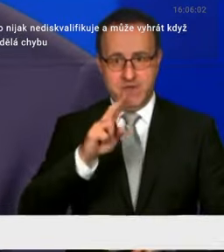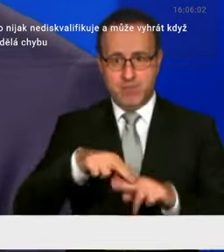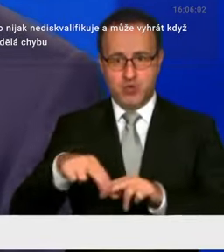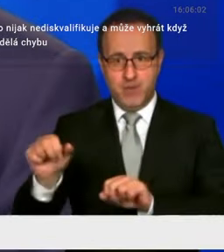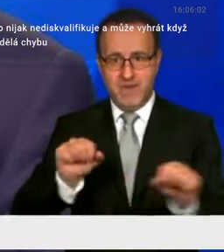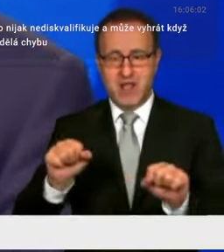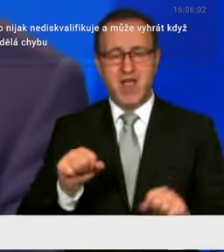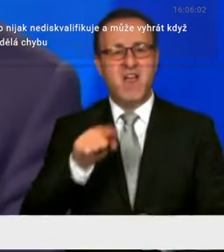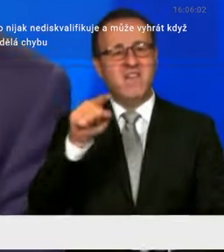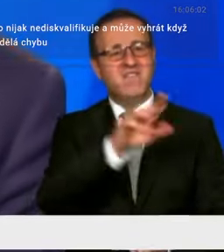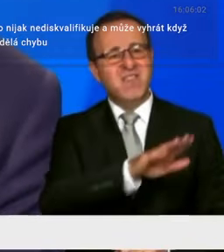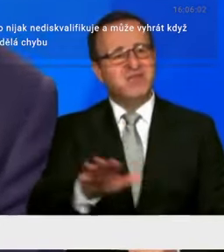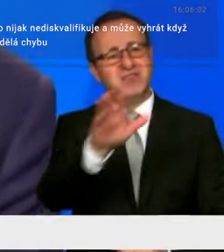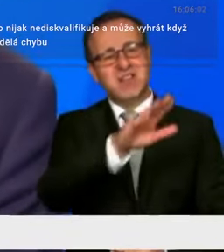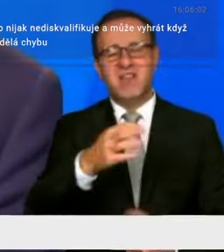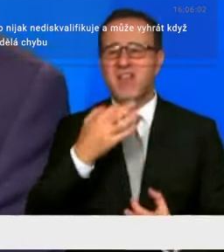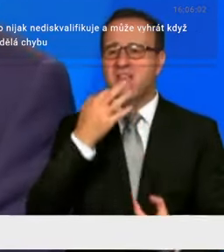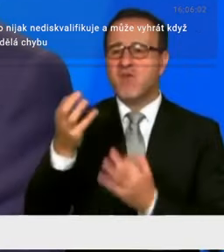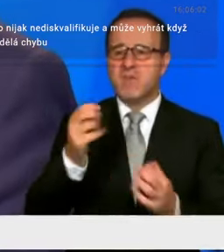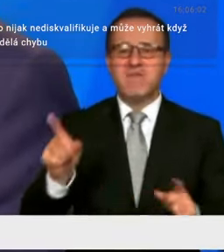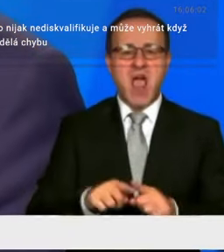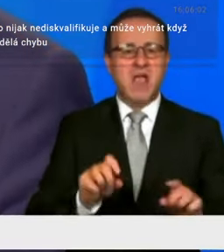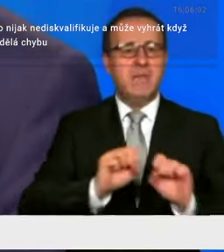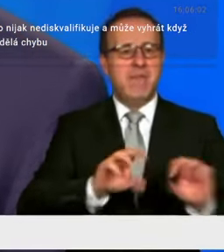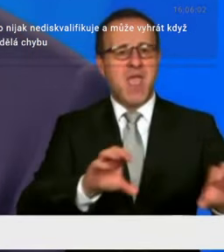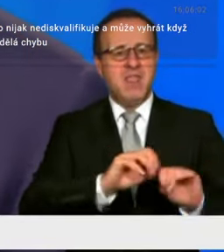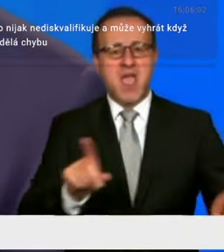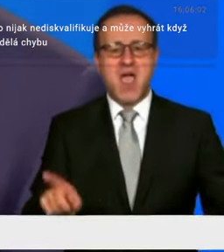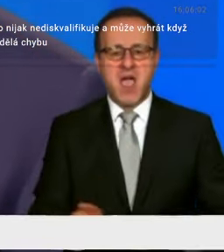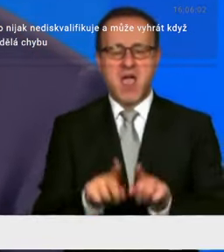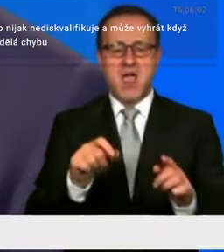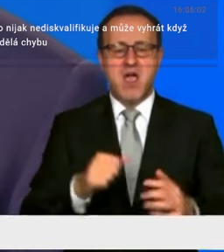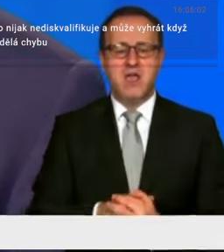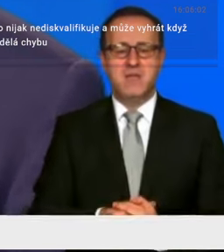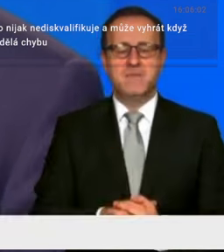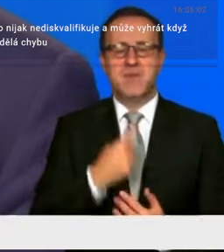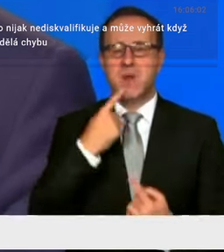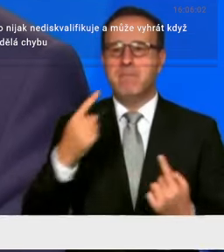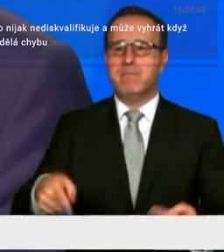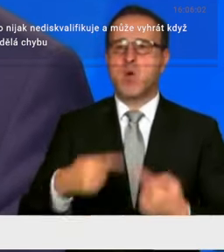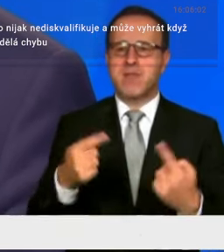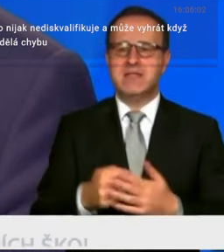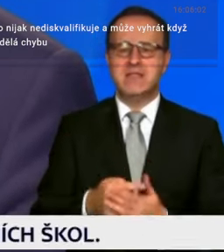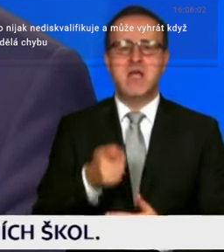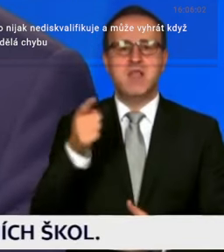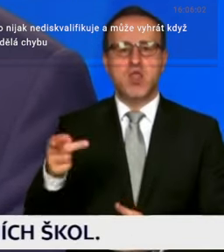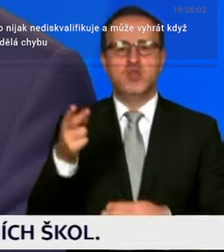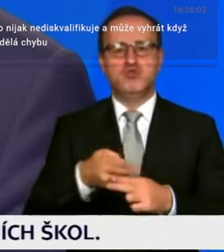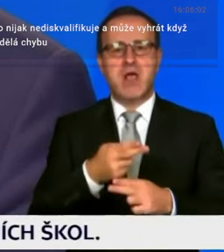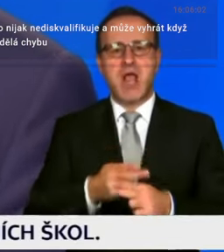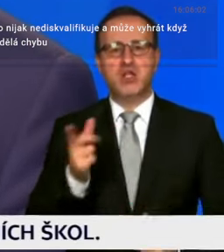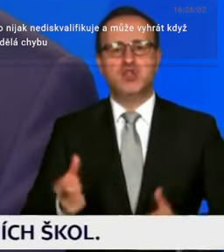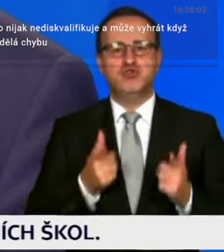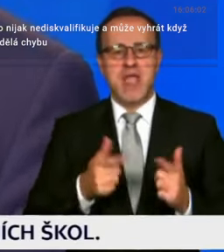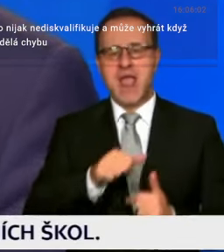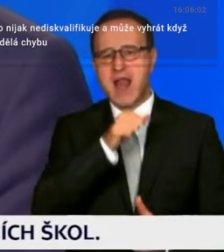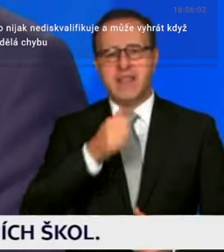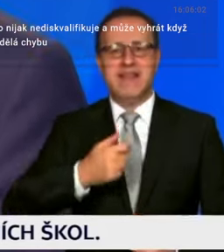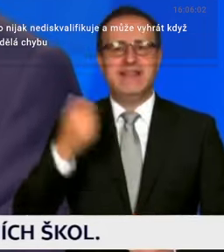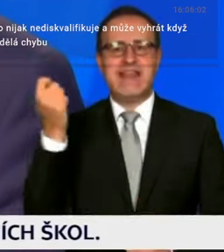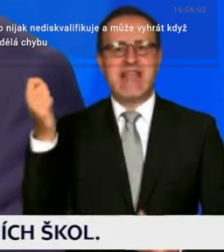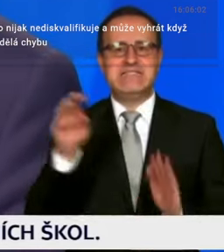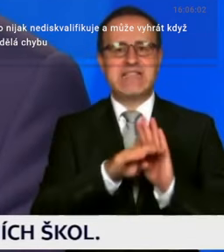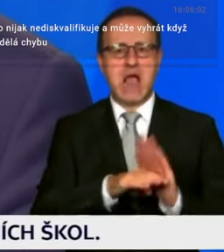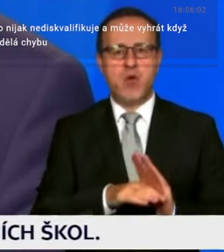vy všetci informujete aj médiá aj aj aj na protestoch že táto krajina žije len s trestným zákonom a